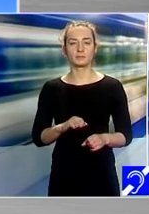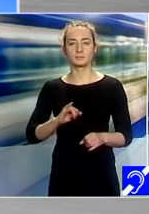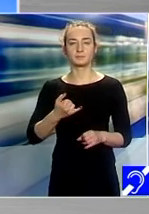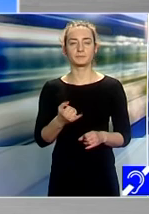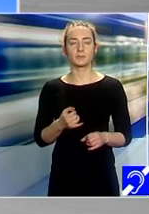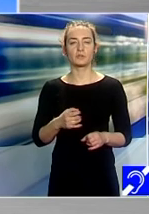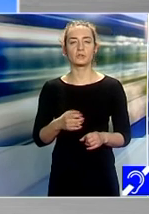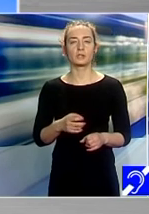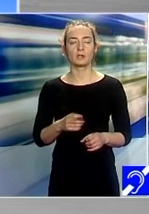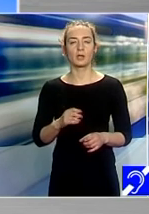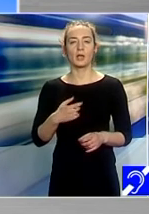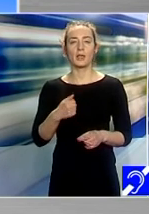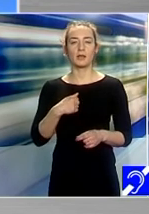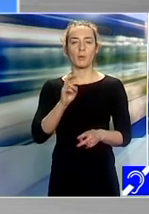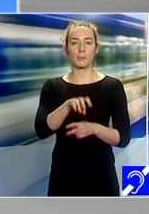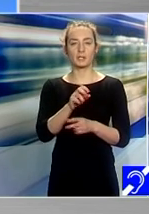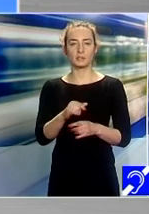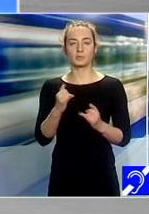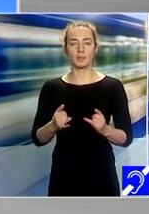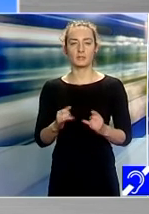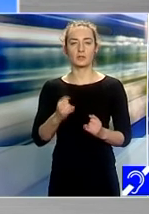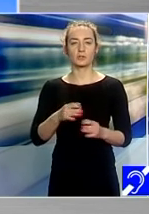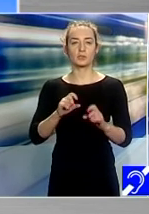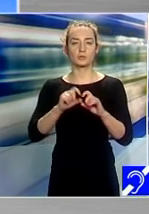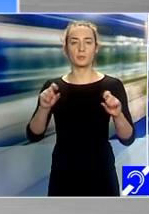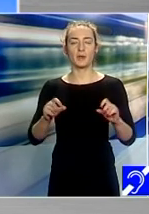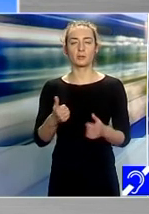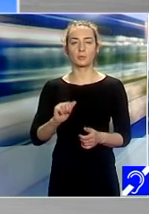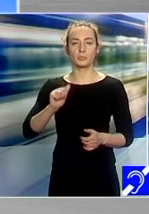Științe Politice și subiectul central